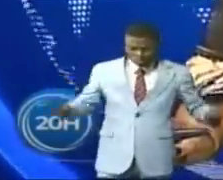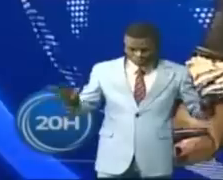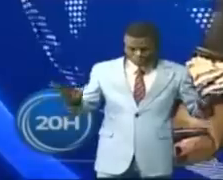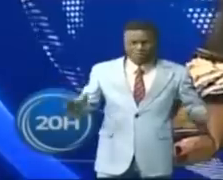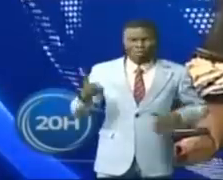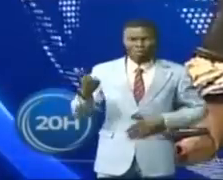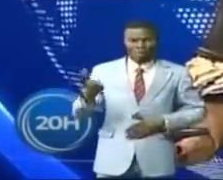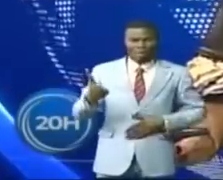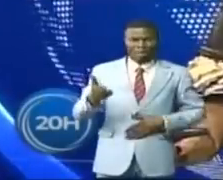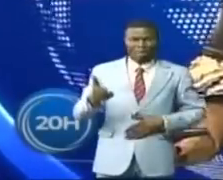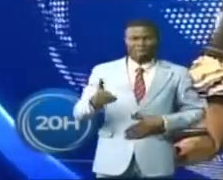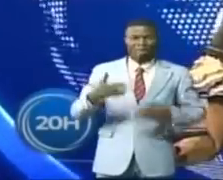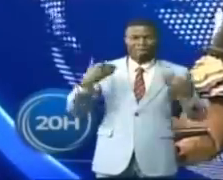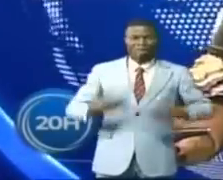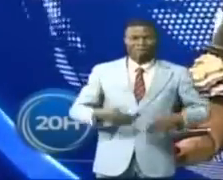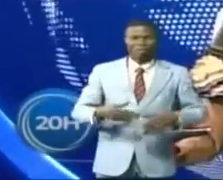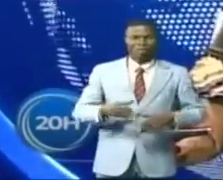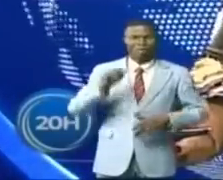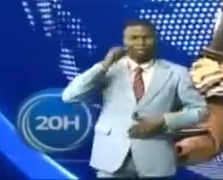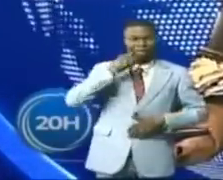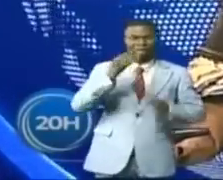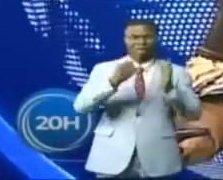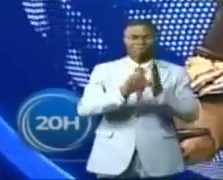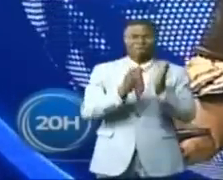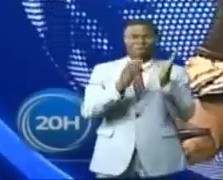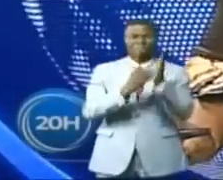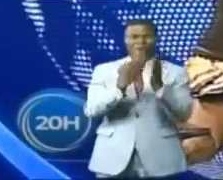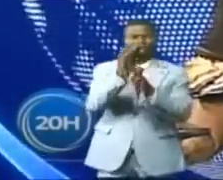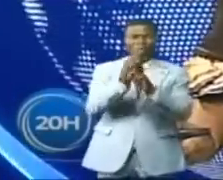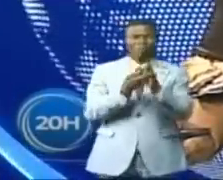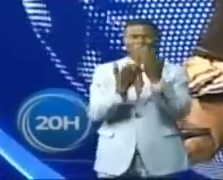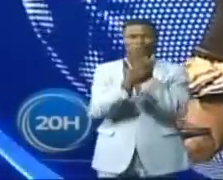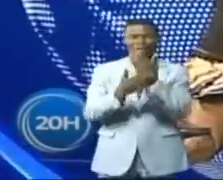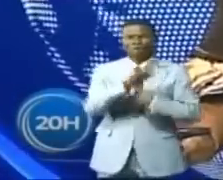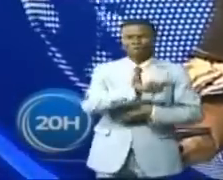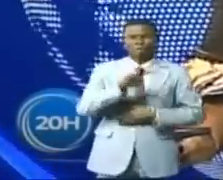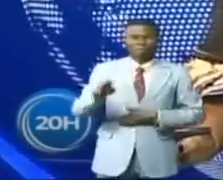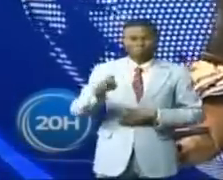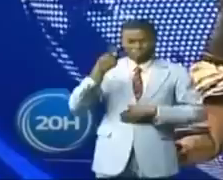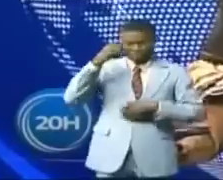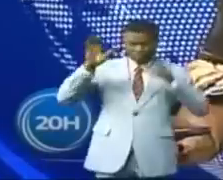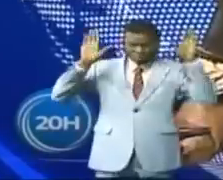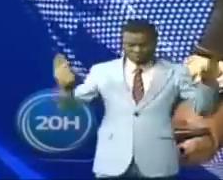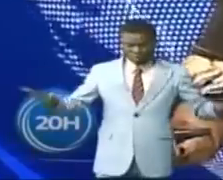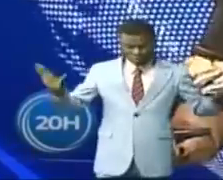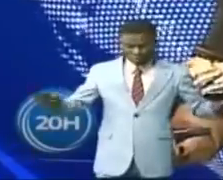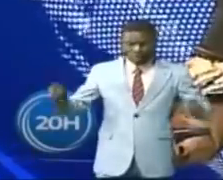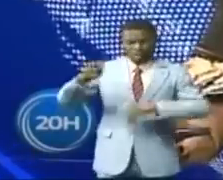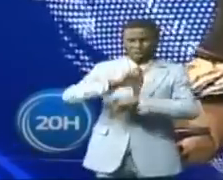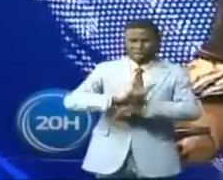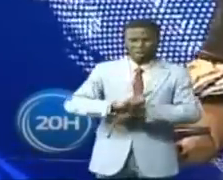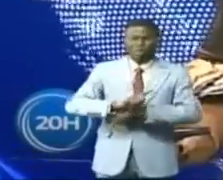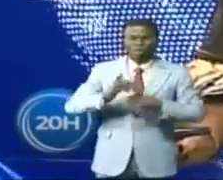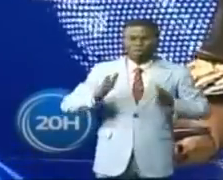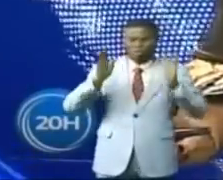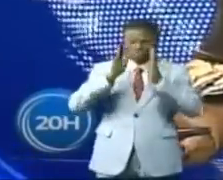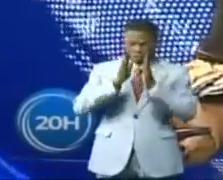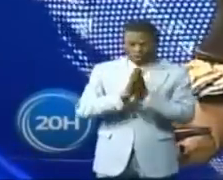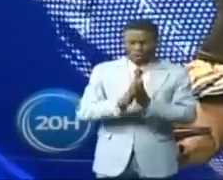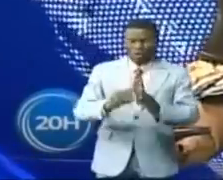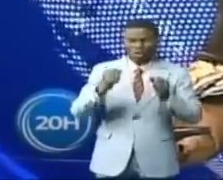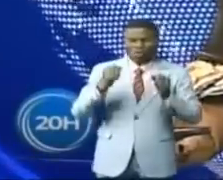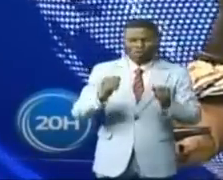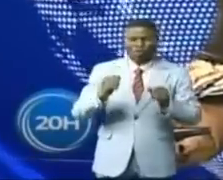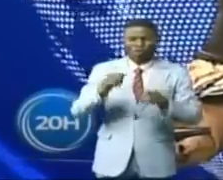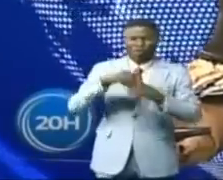Al-Kabir sera célébrée ce samedi 9 juillet 2022. Pour les musulmans, c'est un jour de communion et des prières